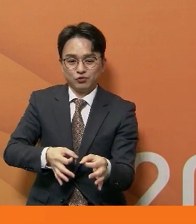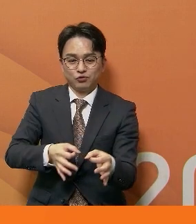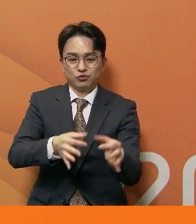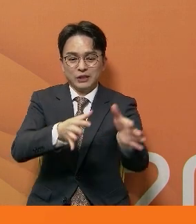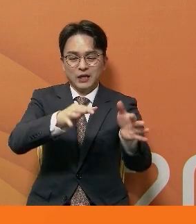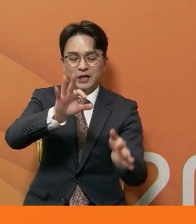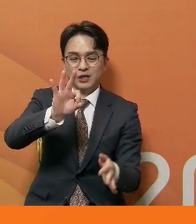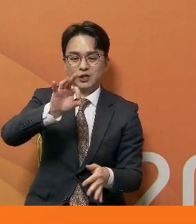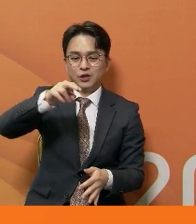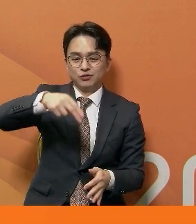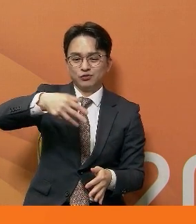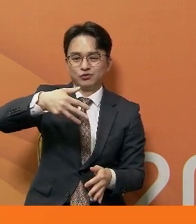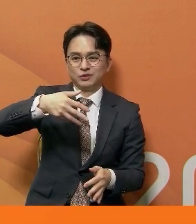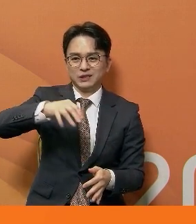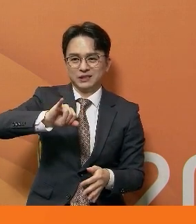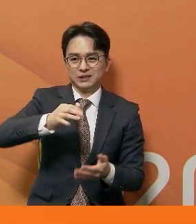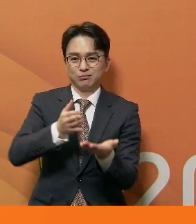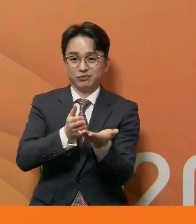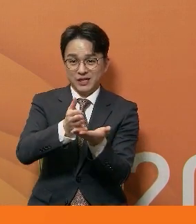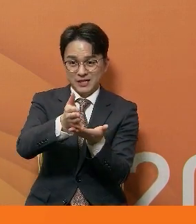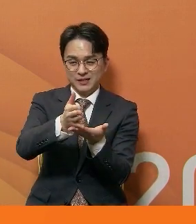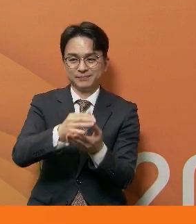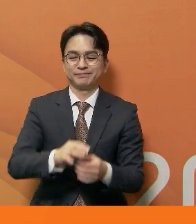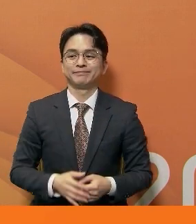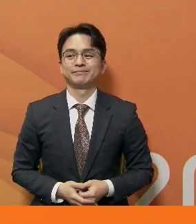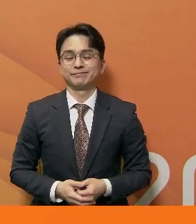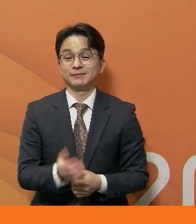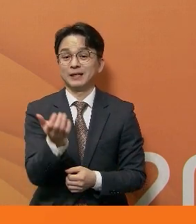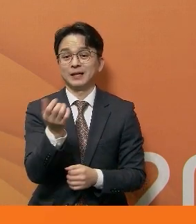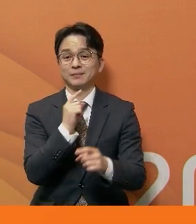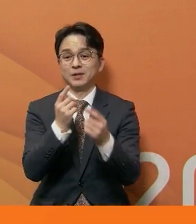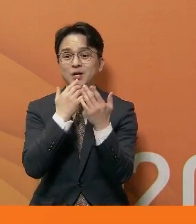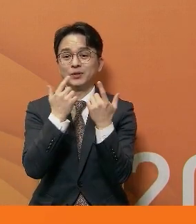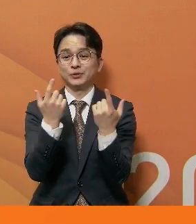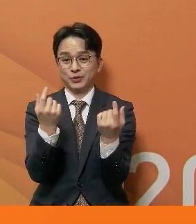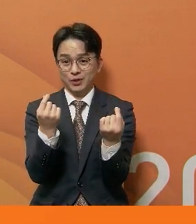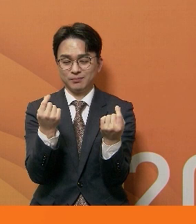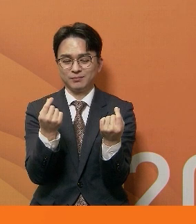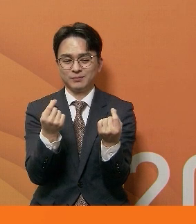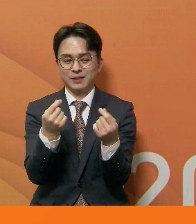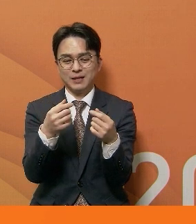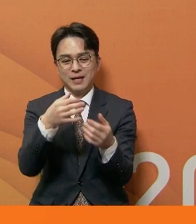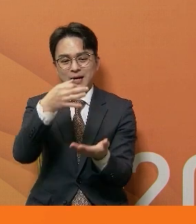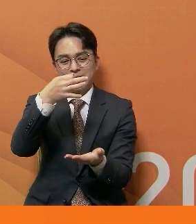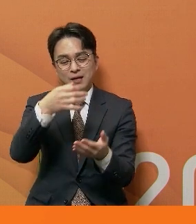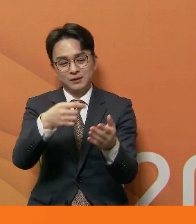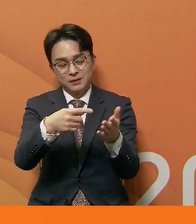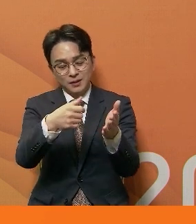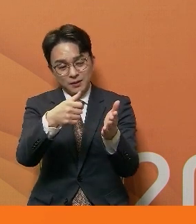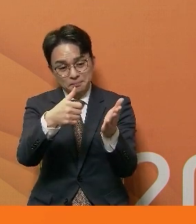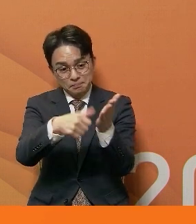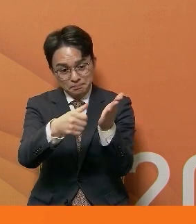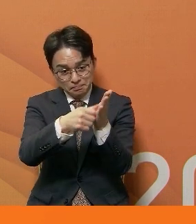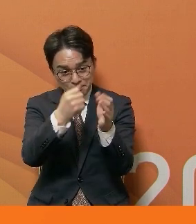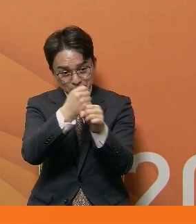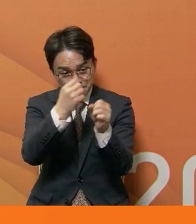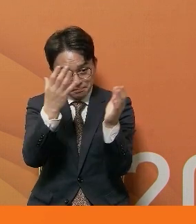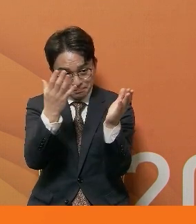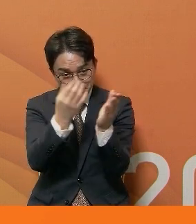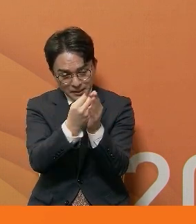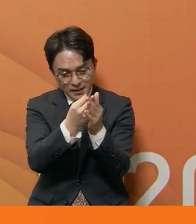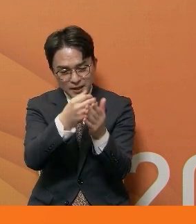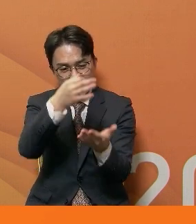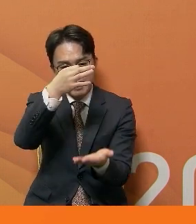말씀을 드리도록 하겠습니다 그 투자유치 지원을 앞서 말씀드린 대로 콘텐츠 가치 평가 모형을 기반으로 해서 진행을 하게